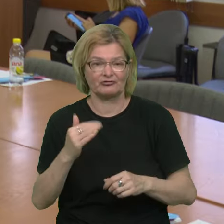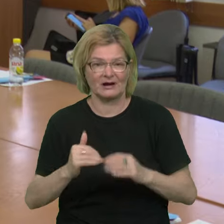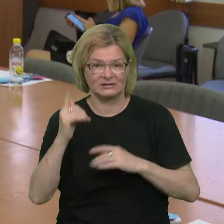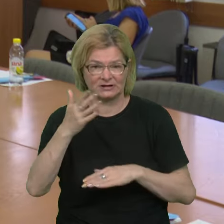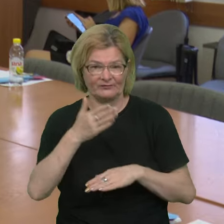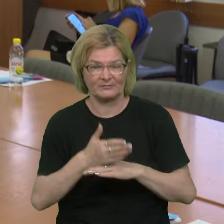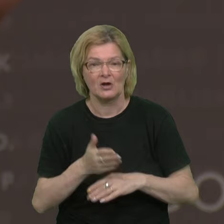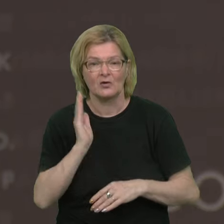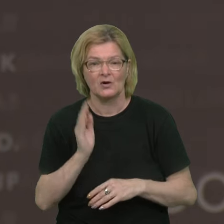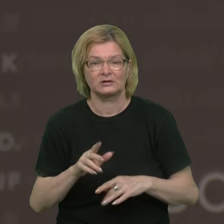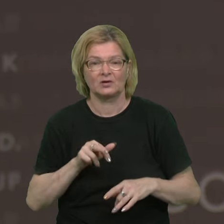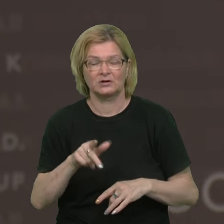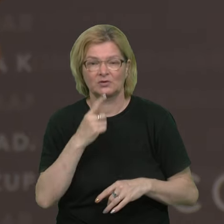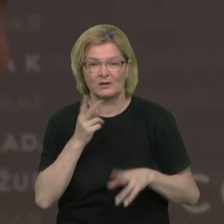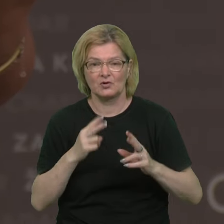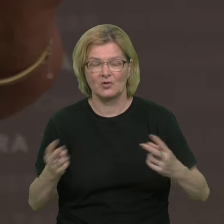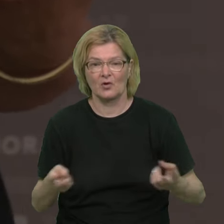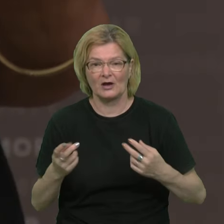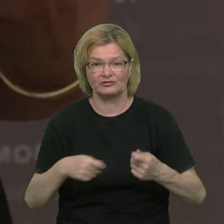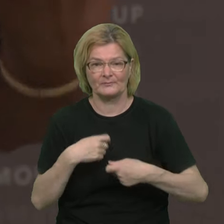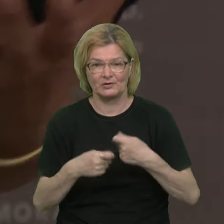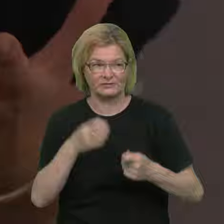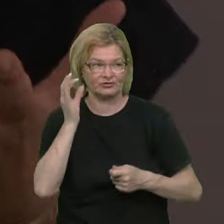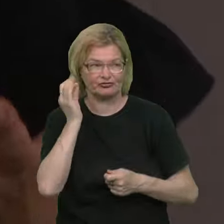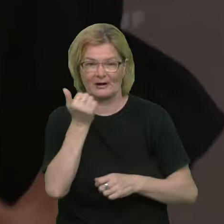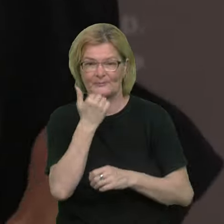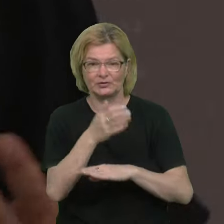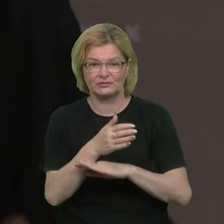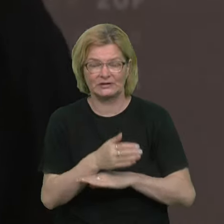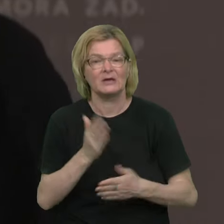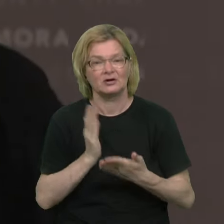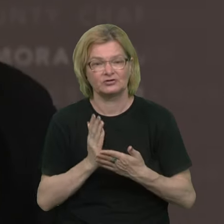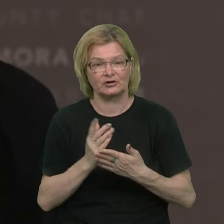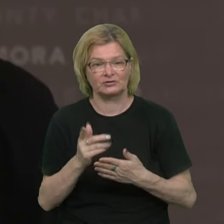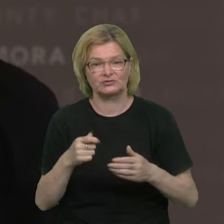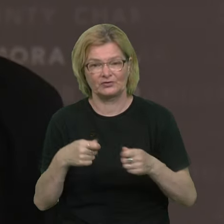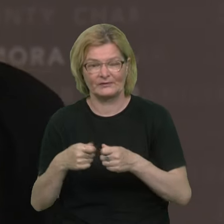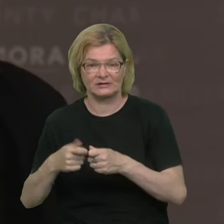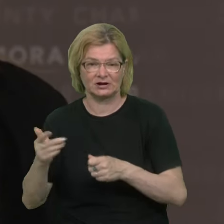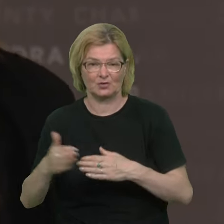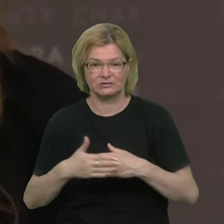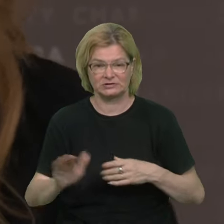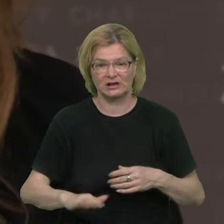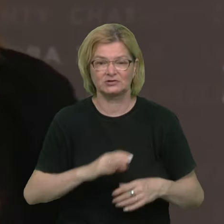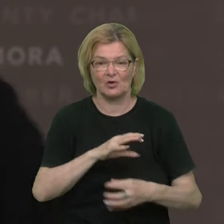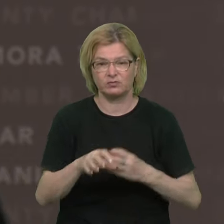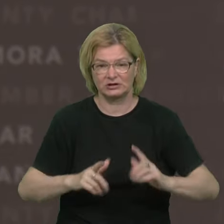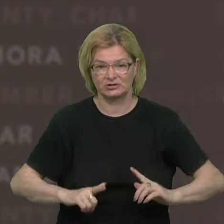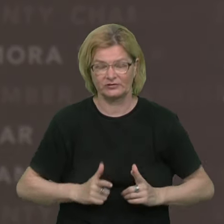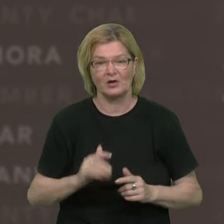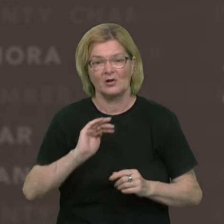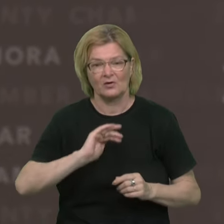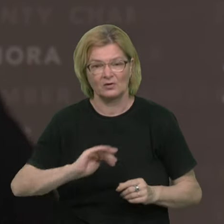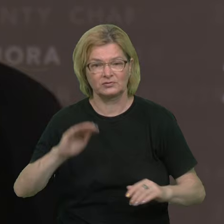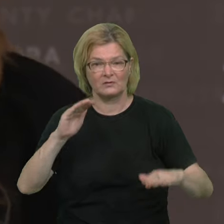utjecaj na brži rast tih tvrtki. Konkretni koraci koji mogu olakšati poslovanje ženama poduzetnicama često su vezani vezane uz djecu i